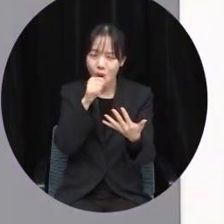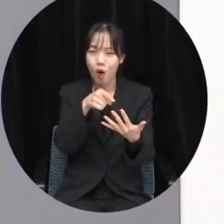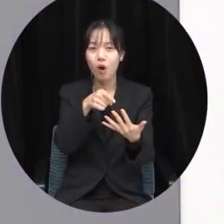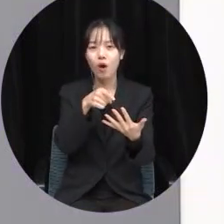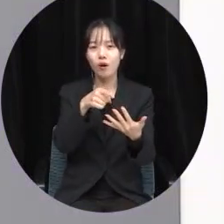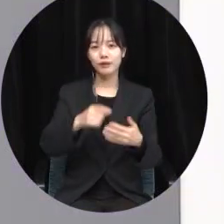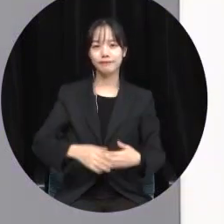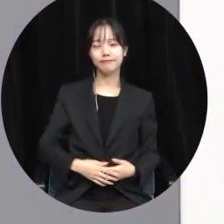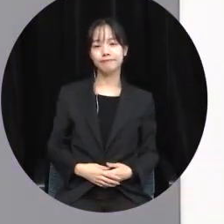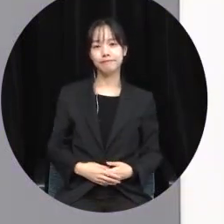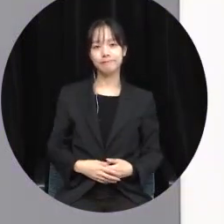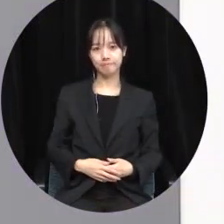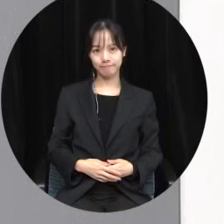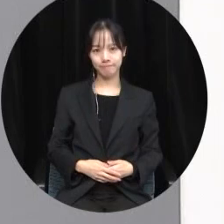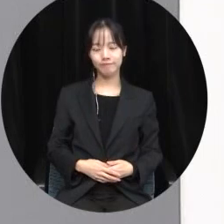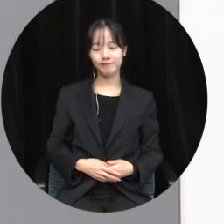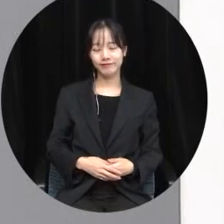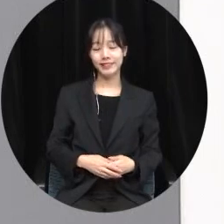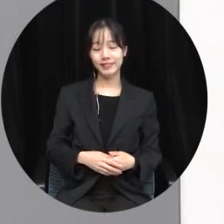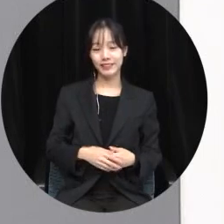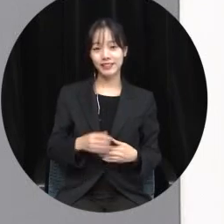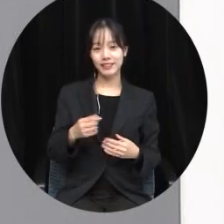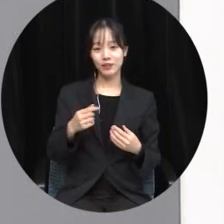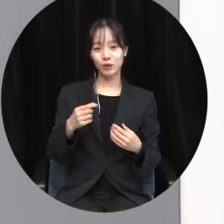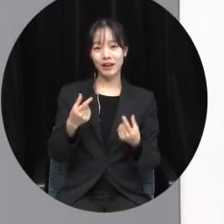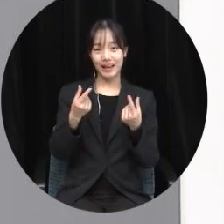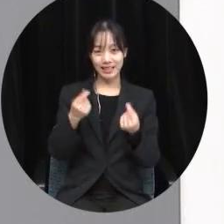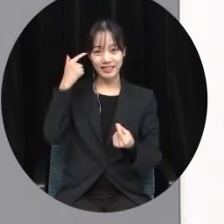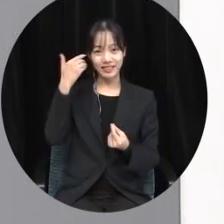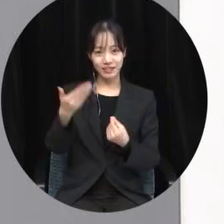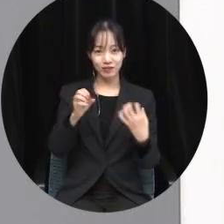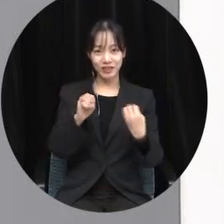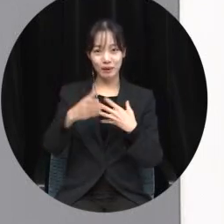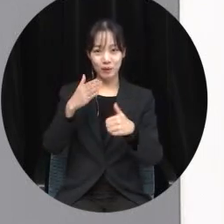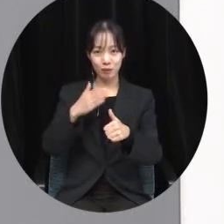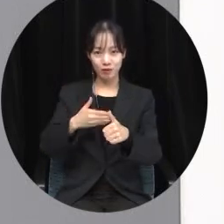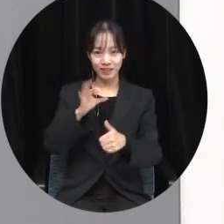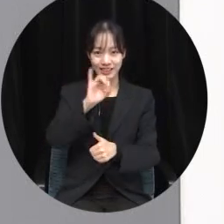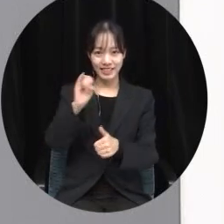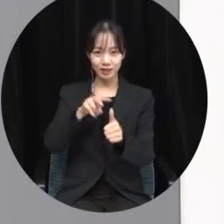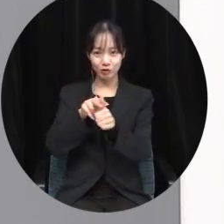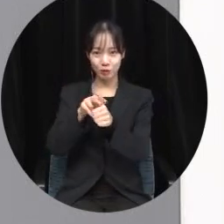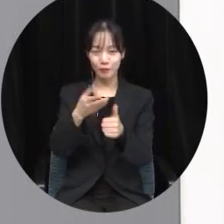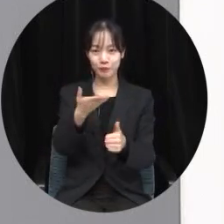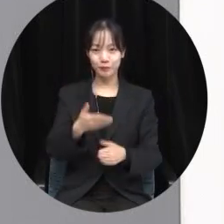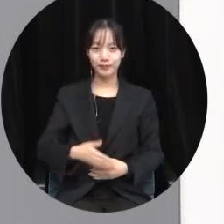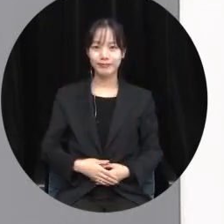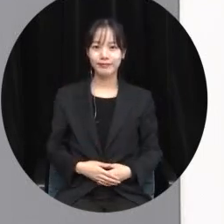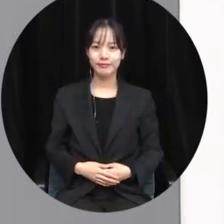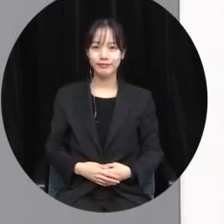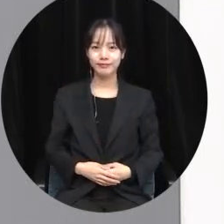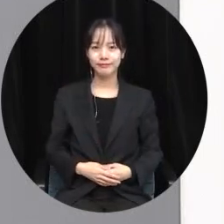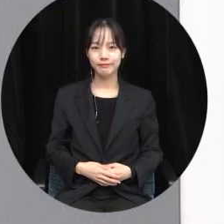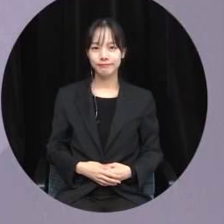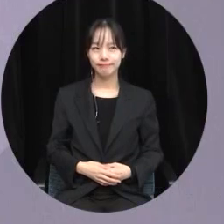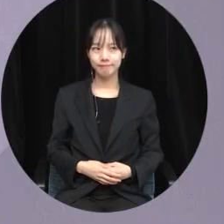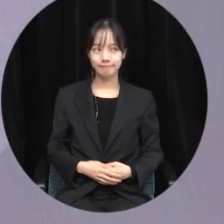네, 같은 질문입니다. 계속해서 이용선 후보 답변해 주시죠. 예,